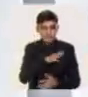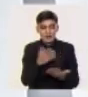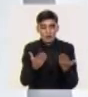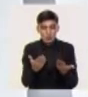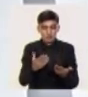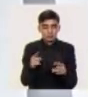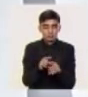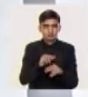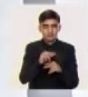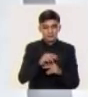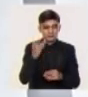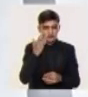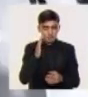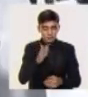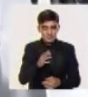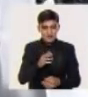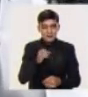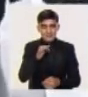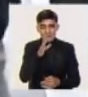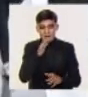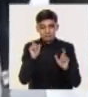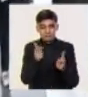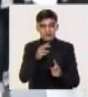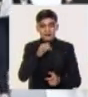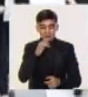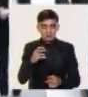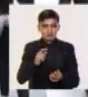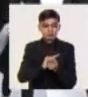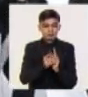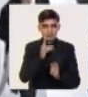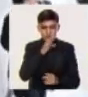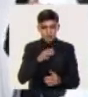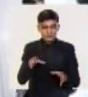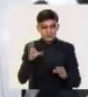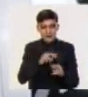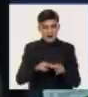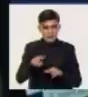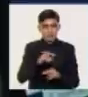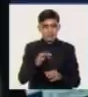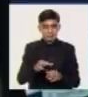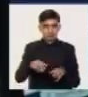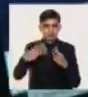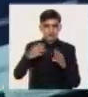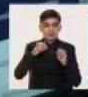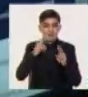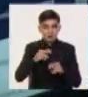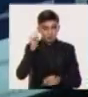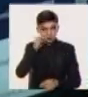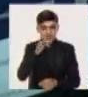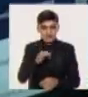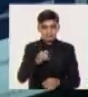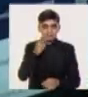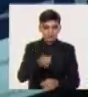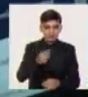Что касается обучения всех студентов в период карантина, то условия пока не меняются, сохраняется дистанционный формат и скидок на